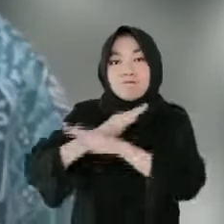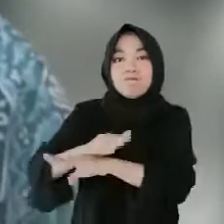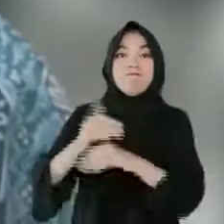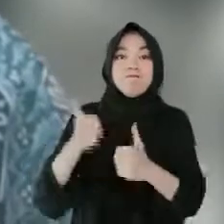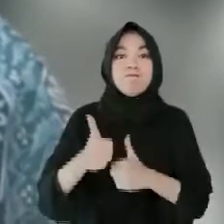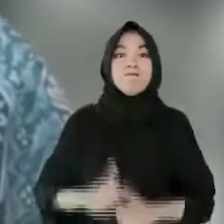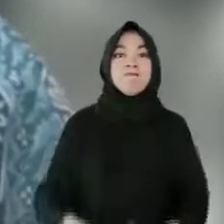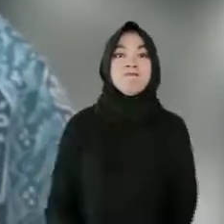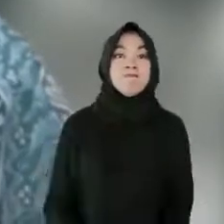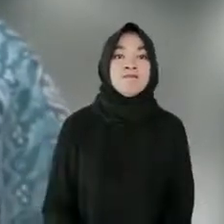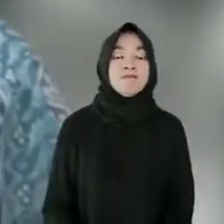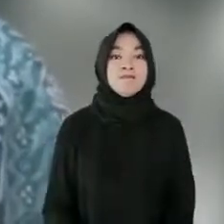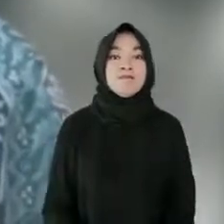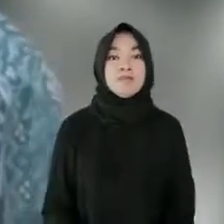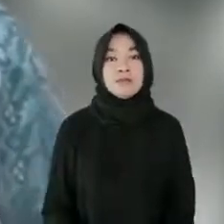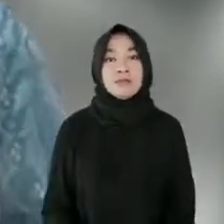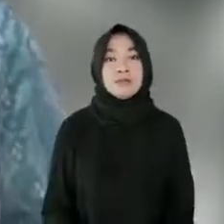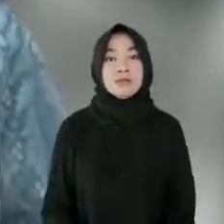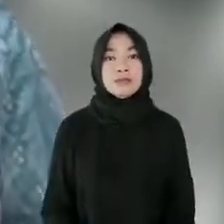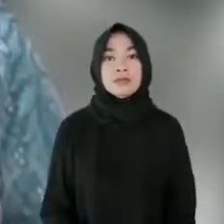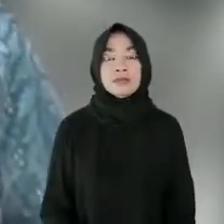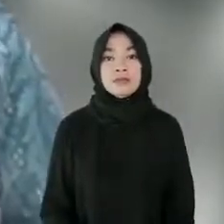kemudian juga